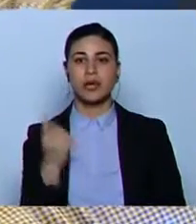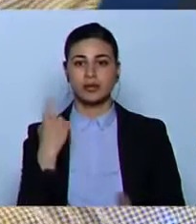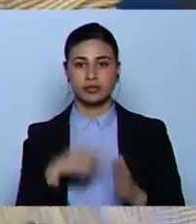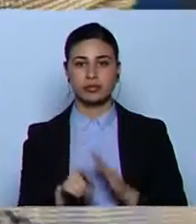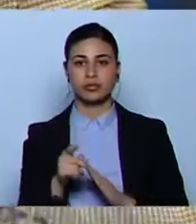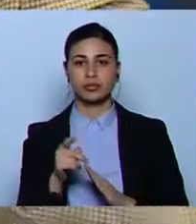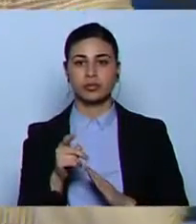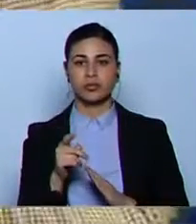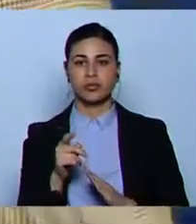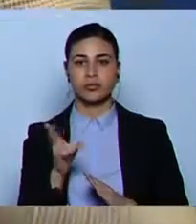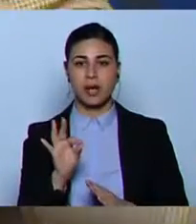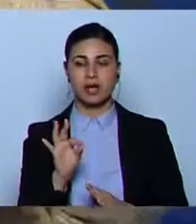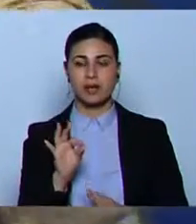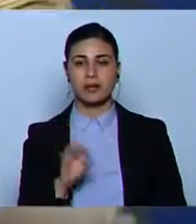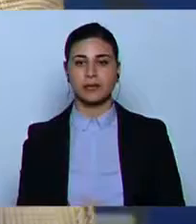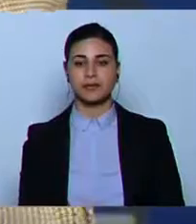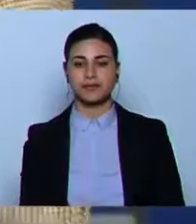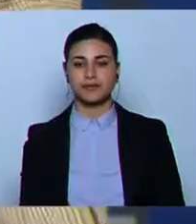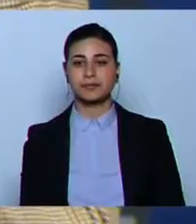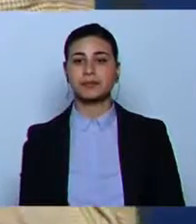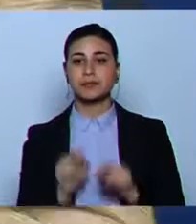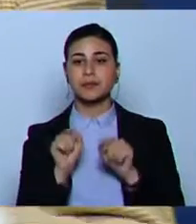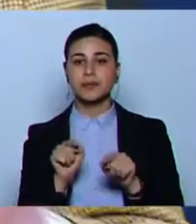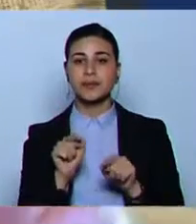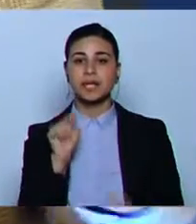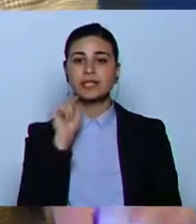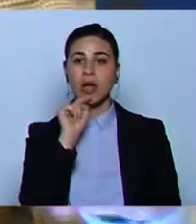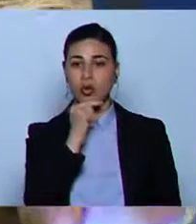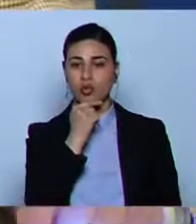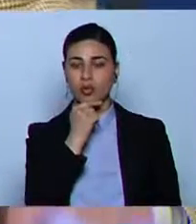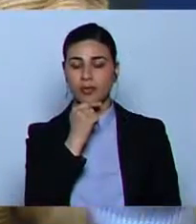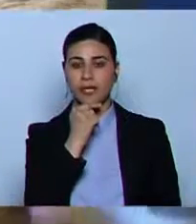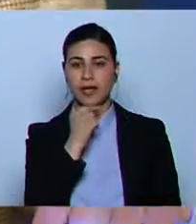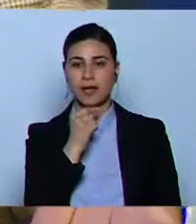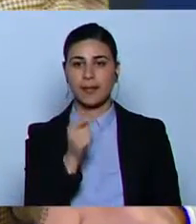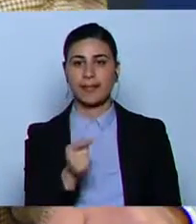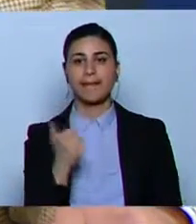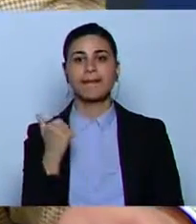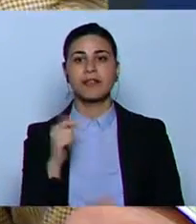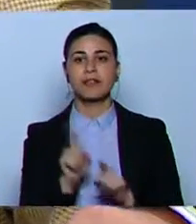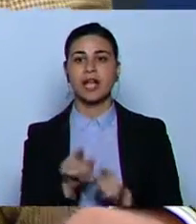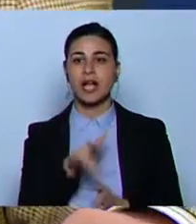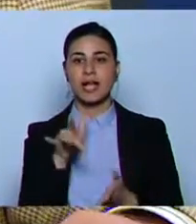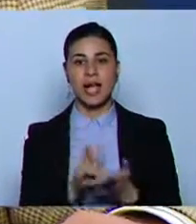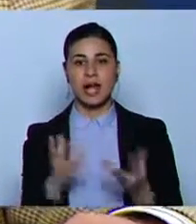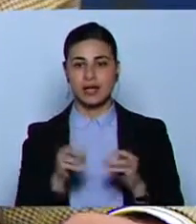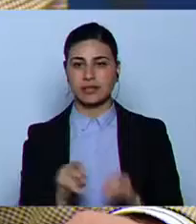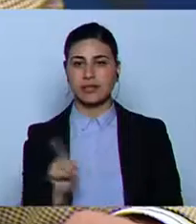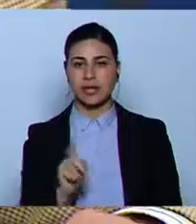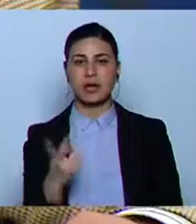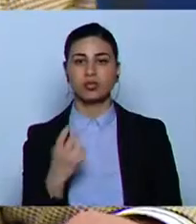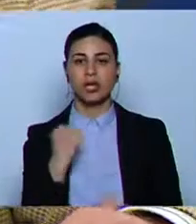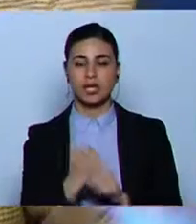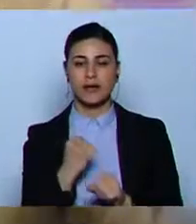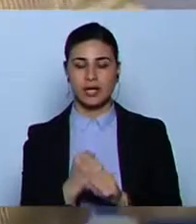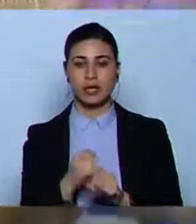ჩვენ გვიჭირს. მაგრამ ჩვენ აი ეს ეკონომია არა, ვთქვათ, დეცენტრალიზაციის ხარჯზე, არამედ უნდა